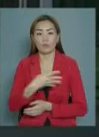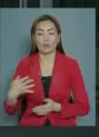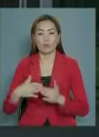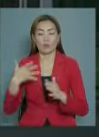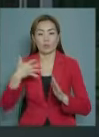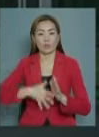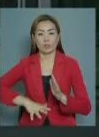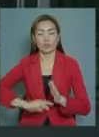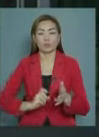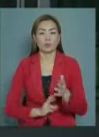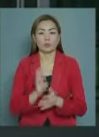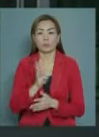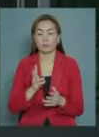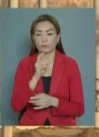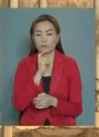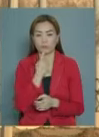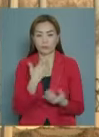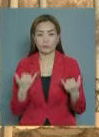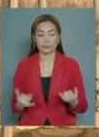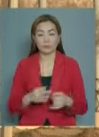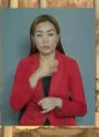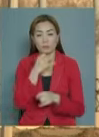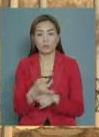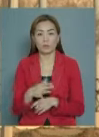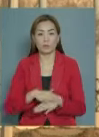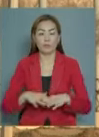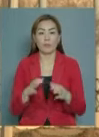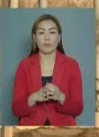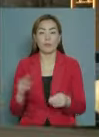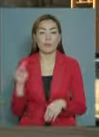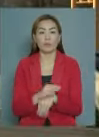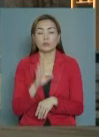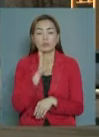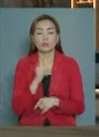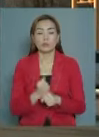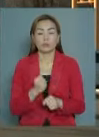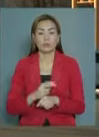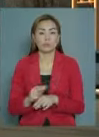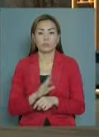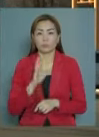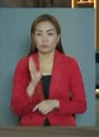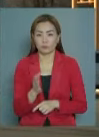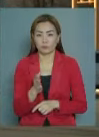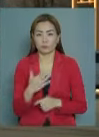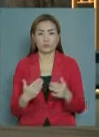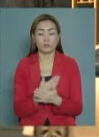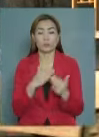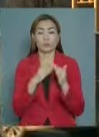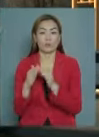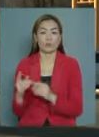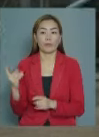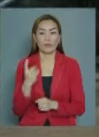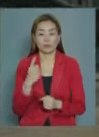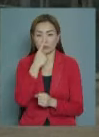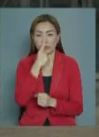үйлерге су қысымының жетпеуі болып отыр. Қазір жауапты мердігер мекеме қосымша су қазандығын орнатып жатыр. Жаңа үйлердің